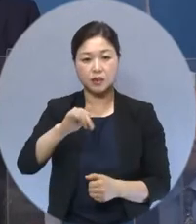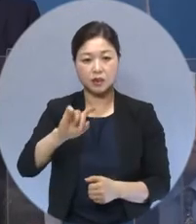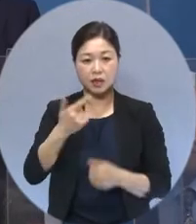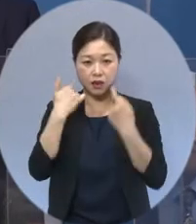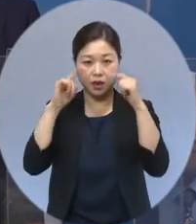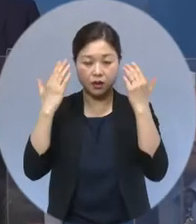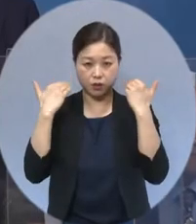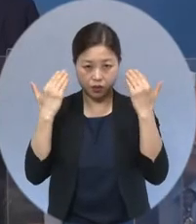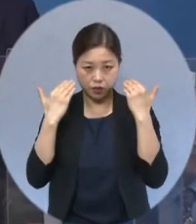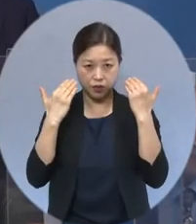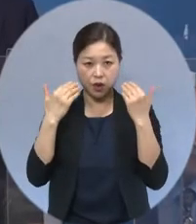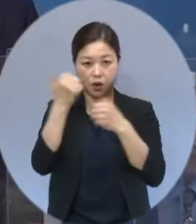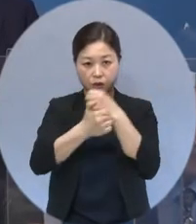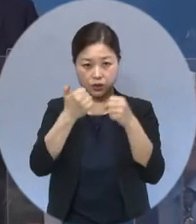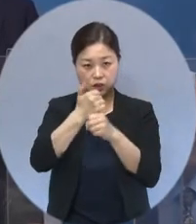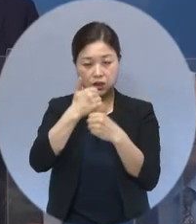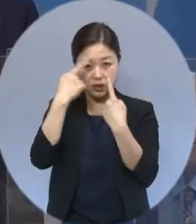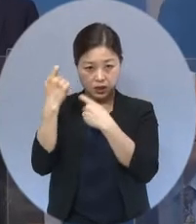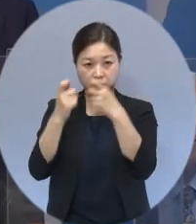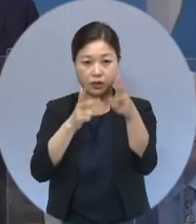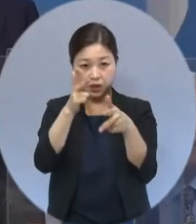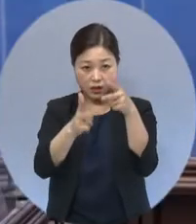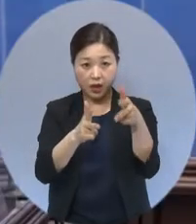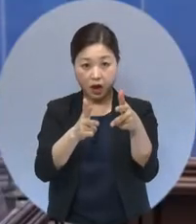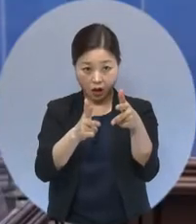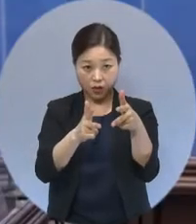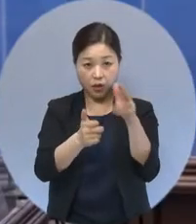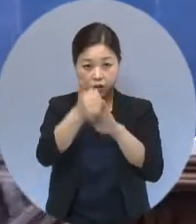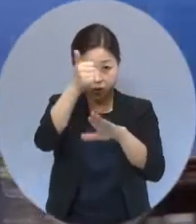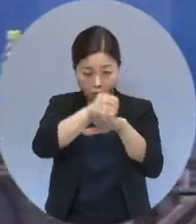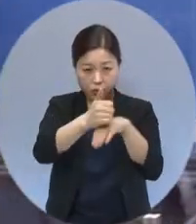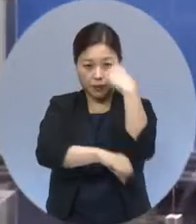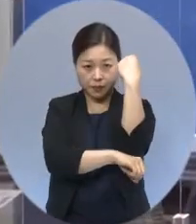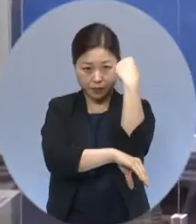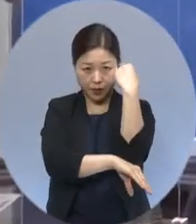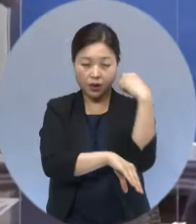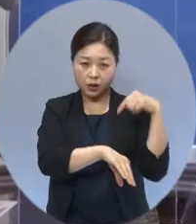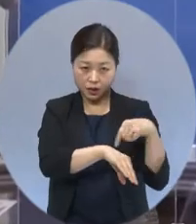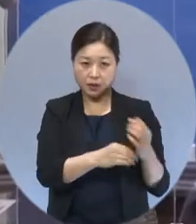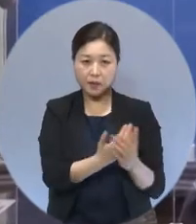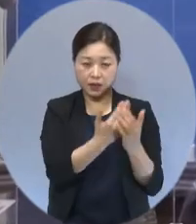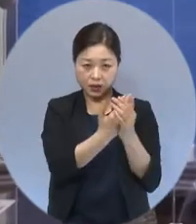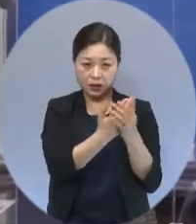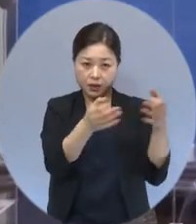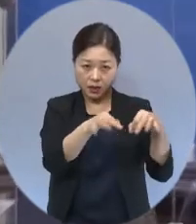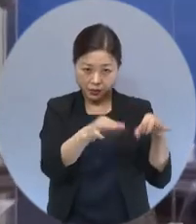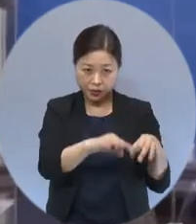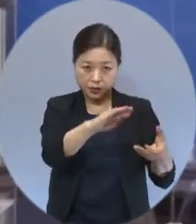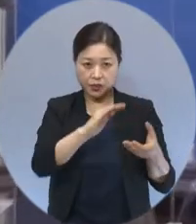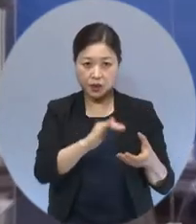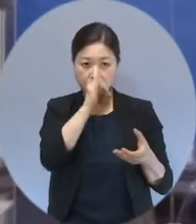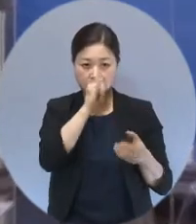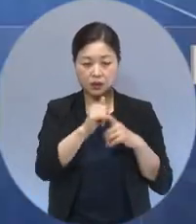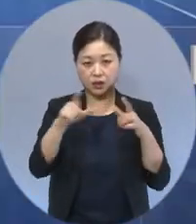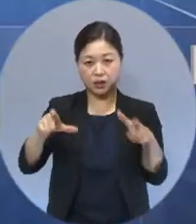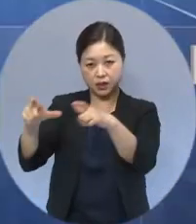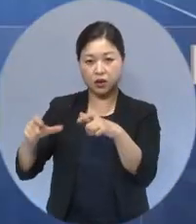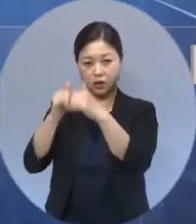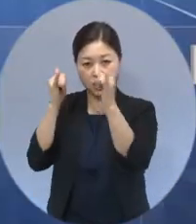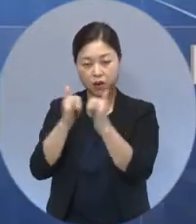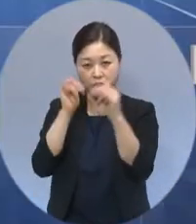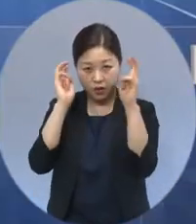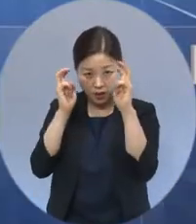신한대학교는 50주년 기념사업 성공의 초석이 될 발전기금을 출연해준 지역사회 사업가